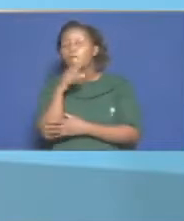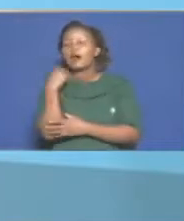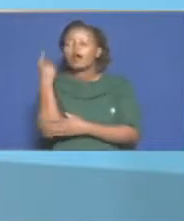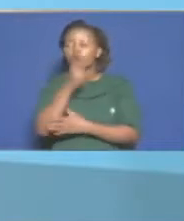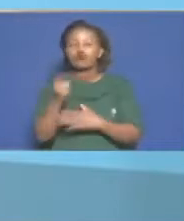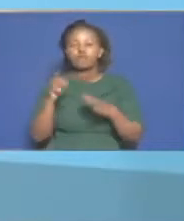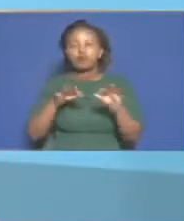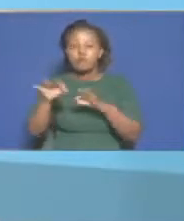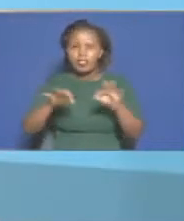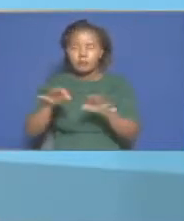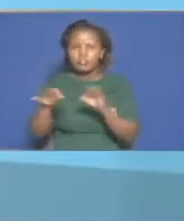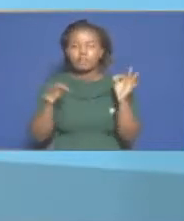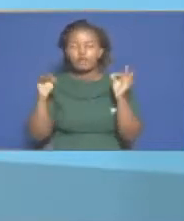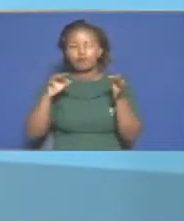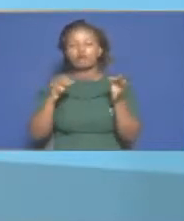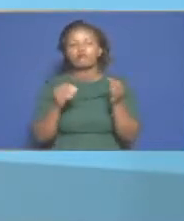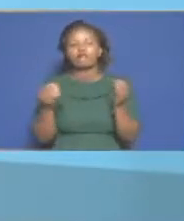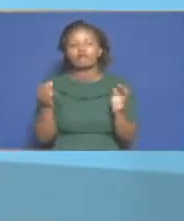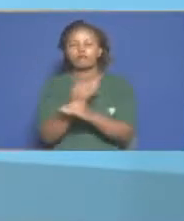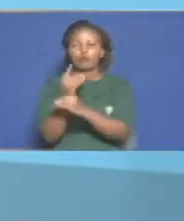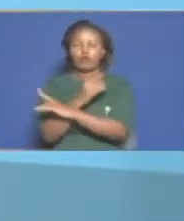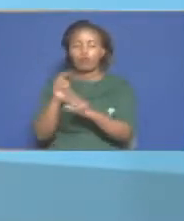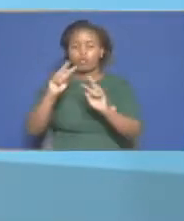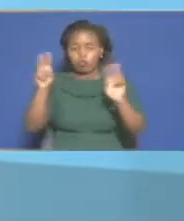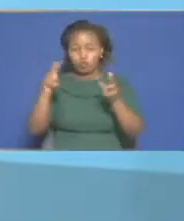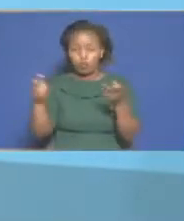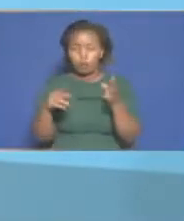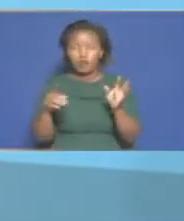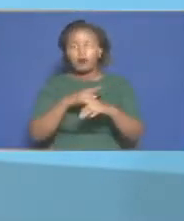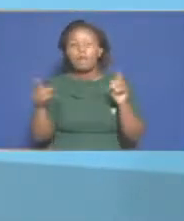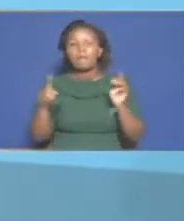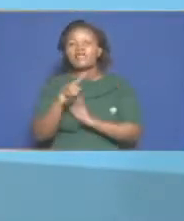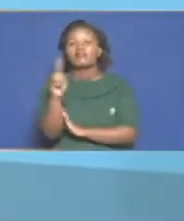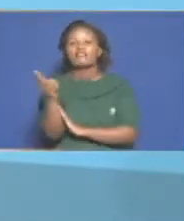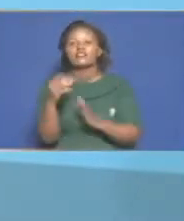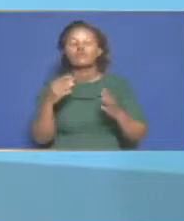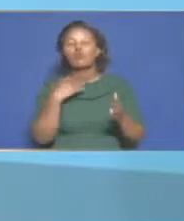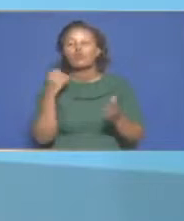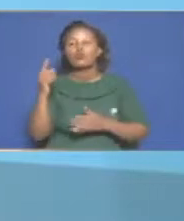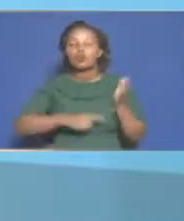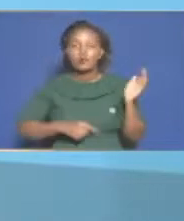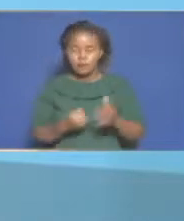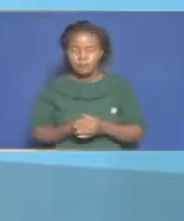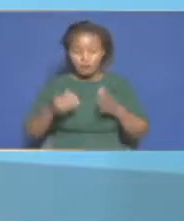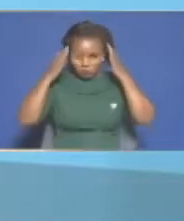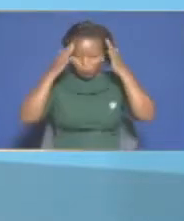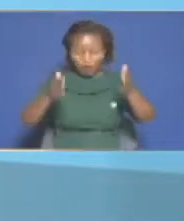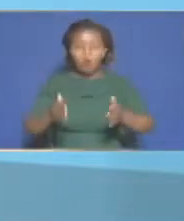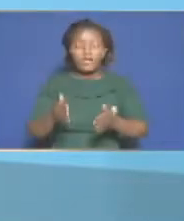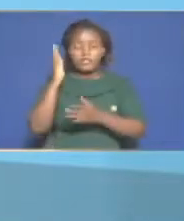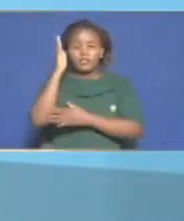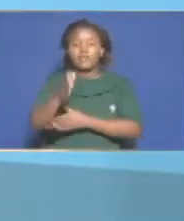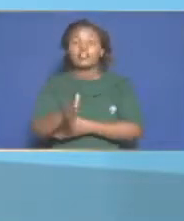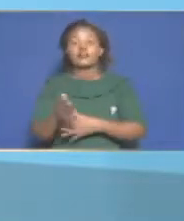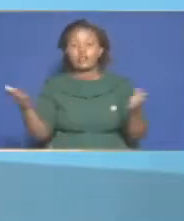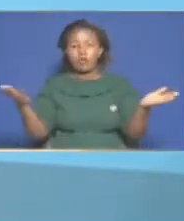mchanganuzi wa sera. Hayo yote tutakuwa tunayapata hapa, lakini mtazamaji, kwanza kabisa ningependa tuelekee moja kwa moja